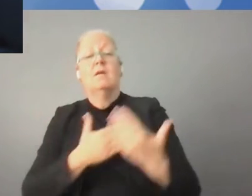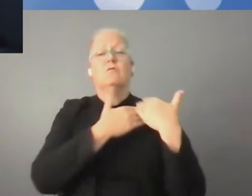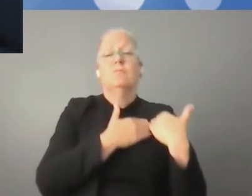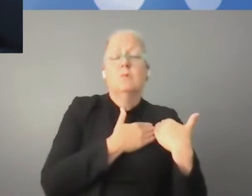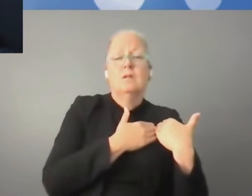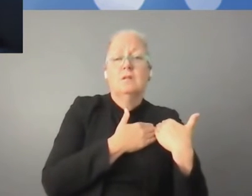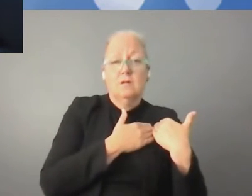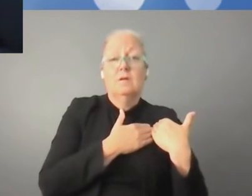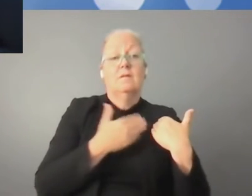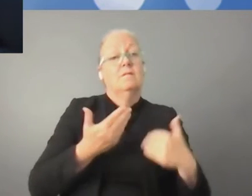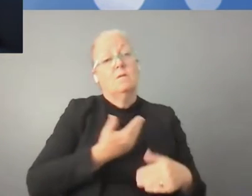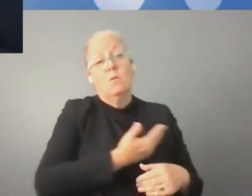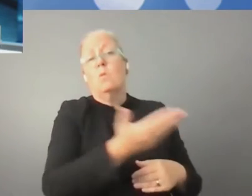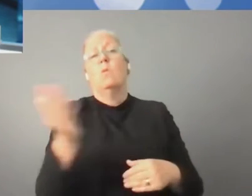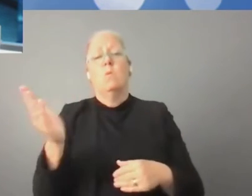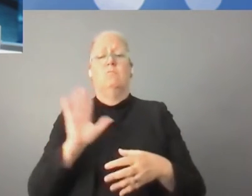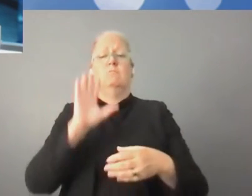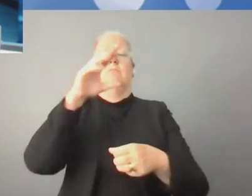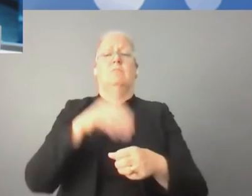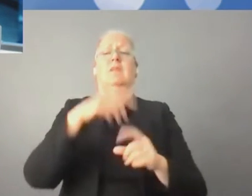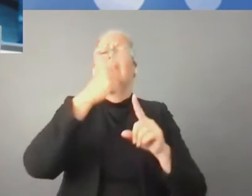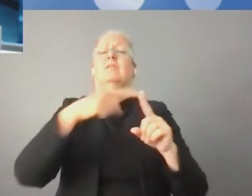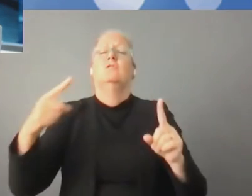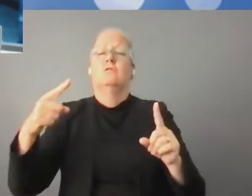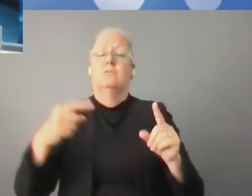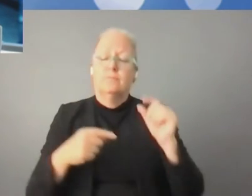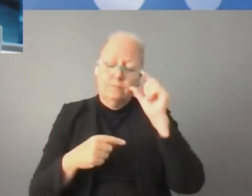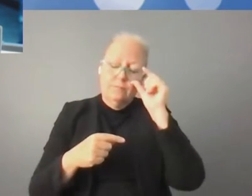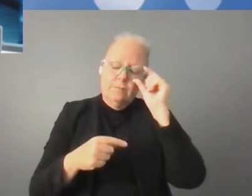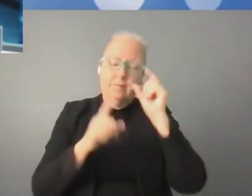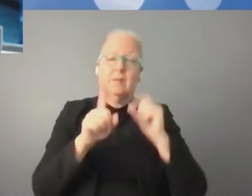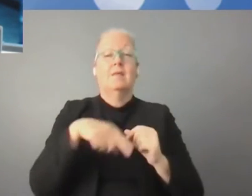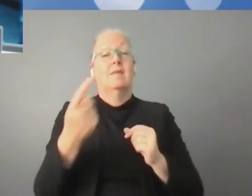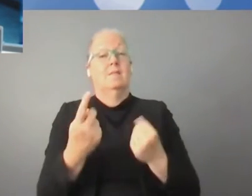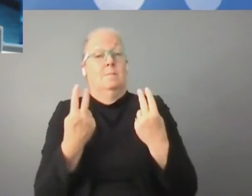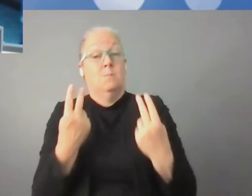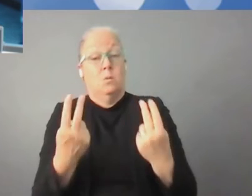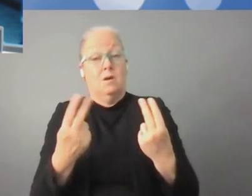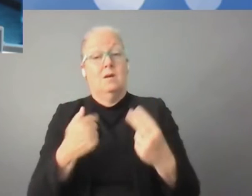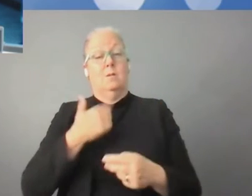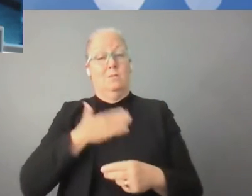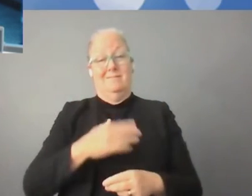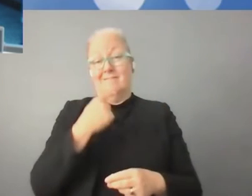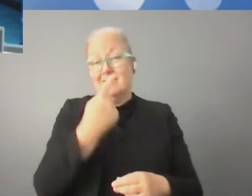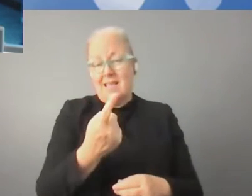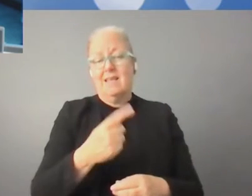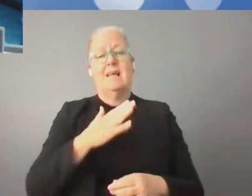чтобы обеспечить всех участников цифровой среды